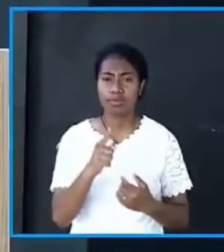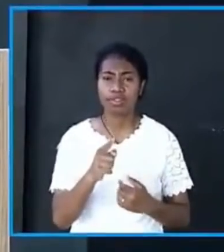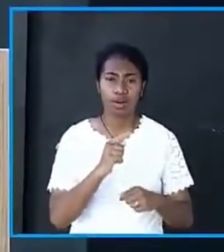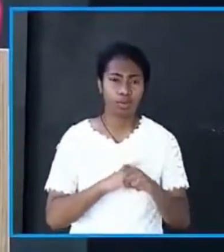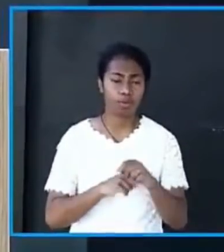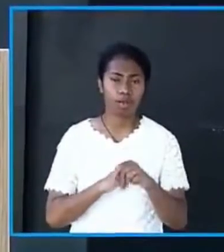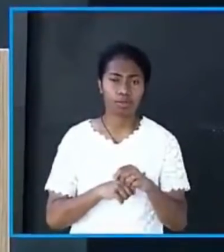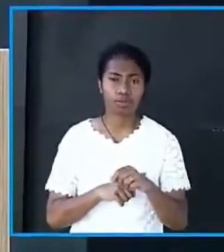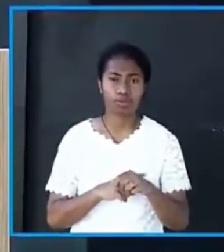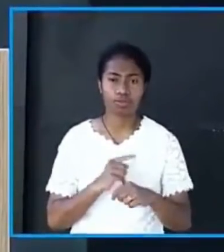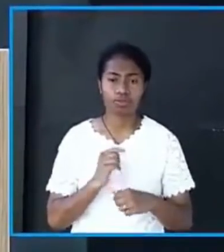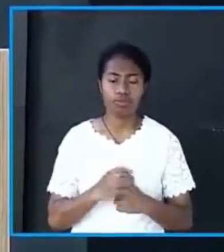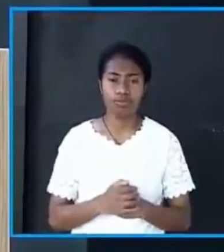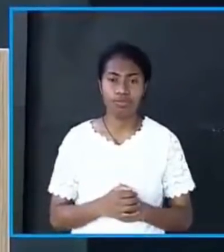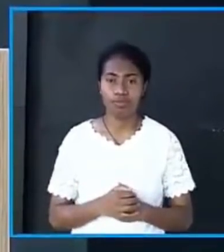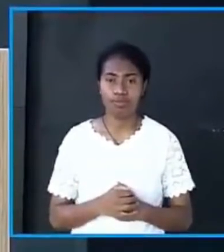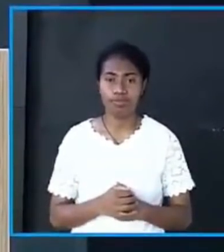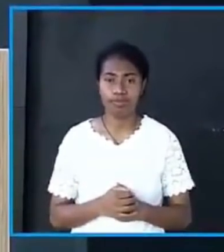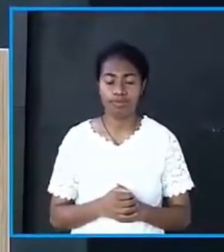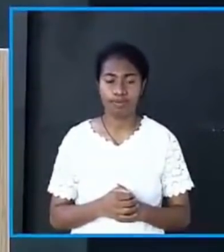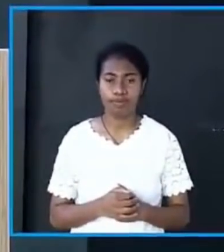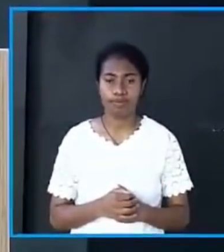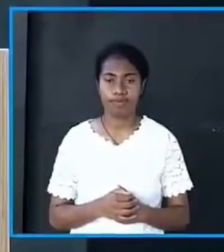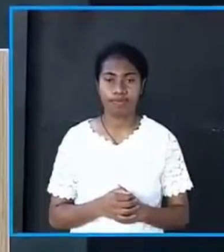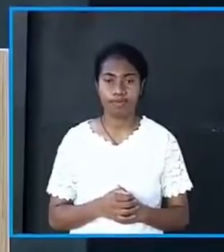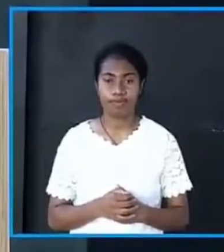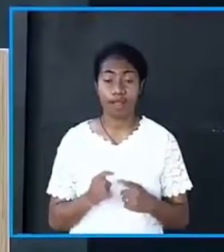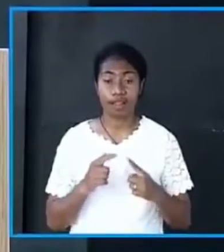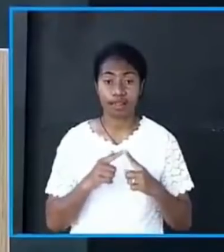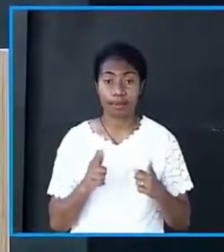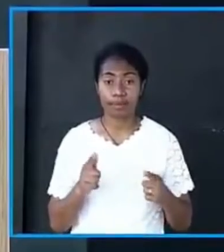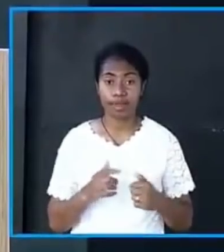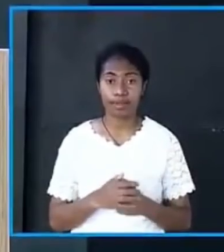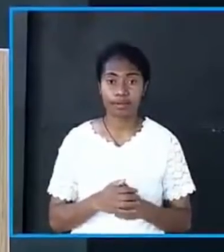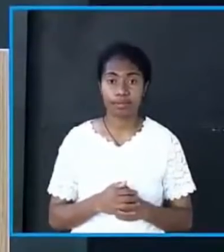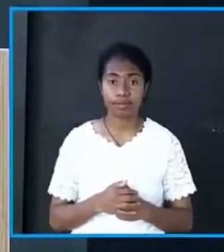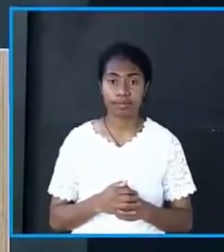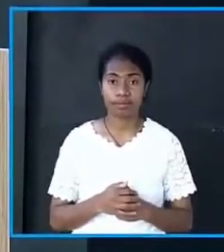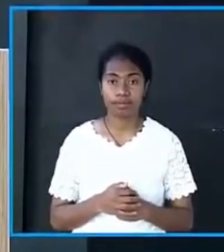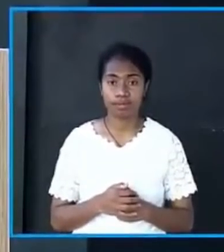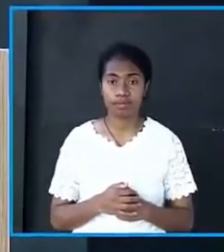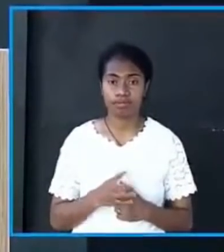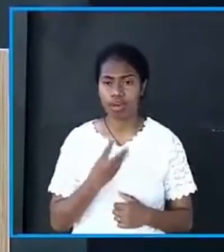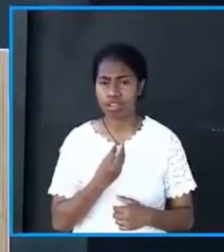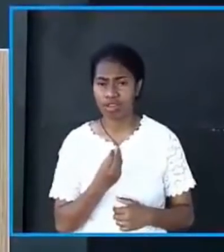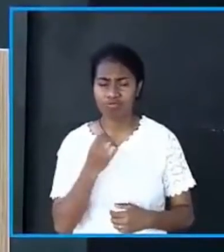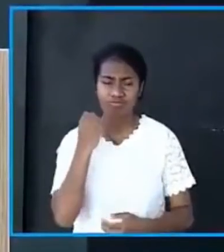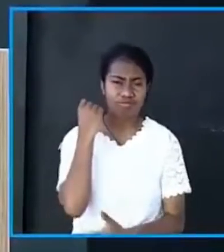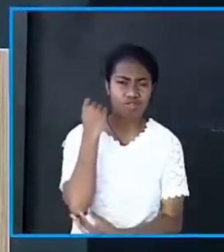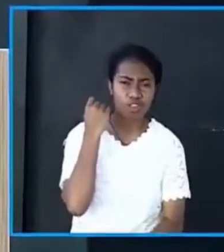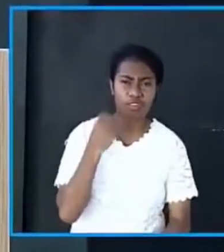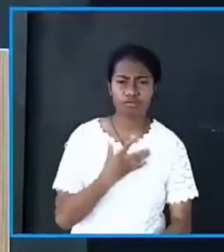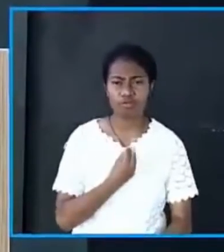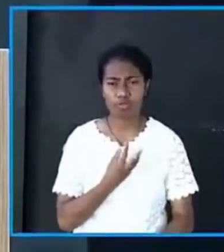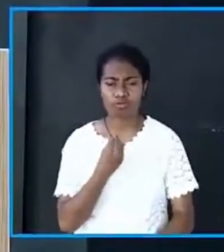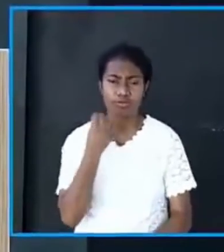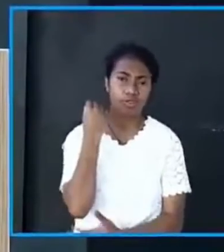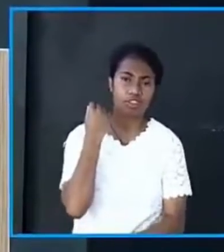melakukan sesuatu ada suara disini terdengar Hai lakukan eh jangan eh lakukan eh jangan